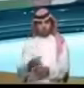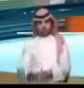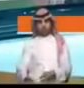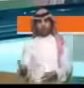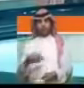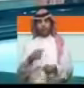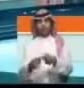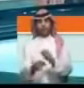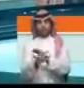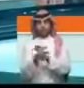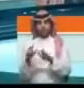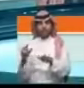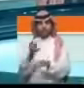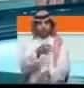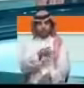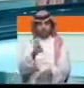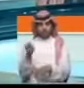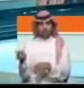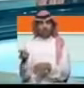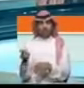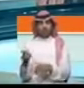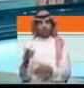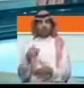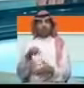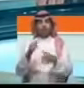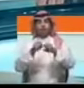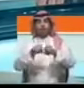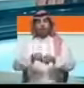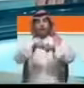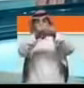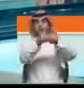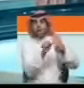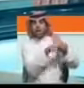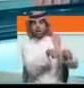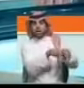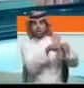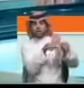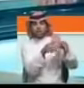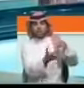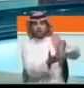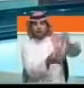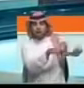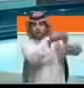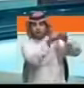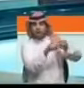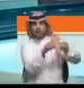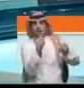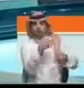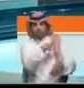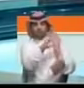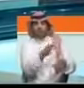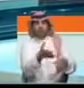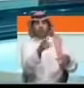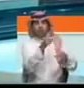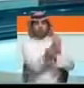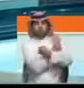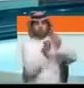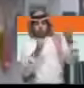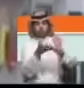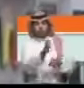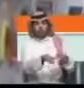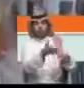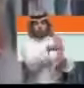وفي سياق متصل، وقع انفجار قوي في أحد المحلات التجارية بوسط العاصمة الفرنسية باريس اليوم، أدى إلى سقوط قتلى وجرحى.